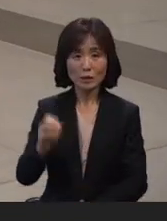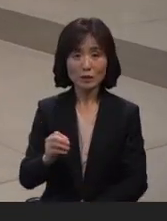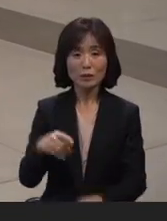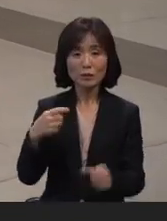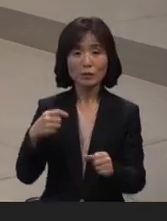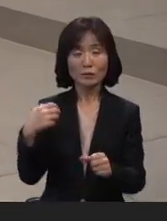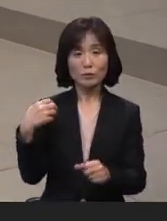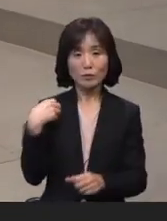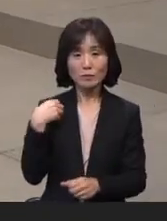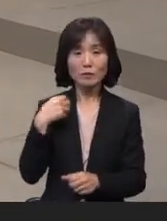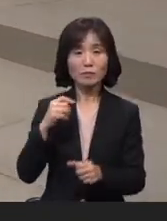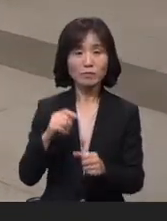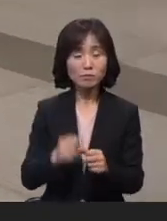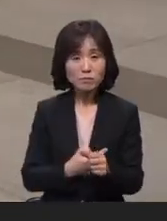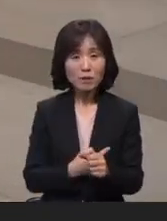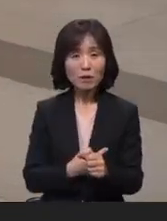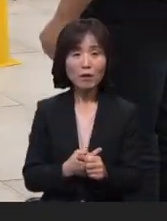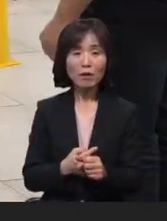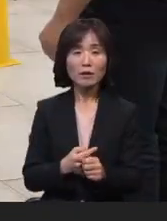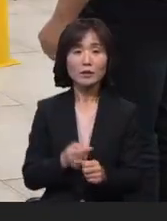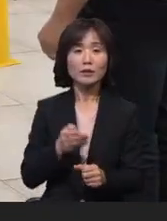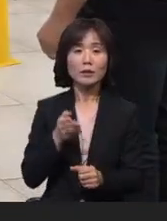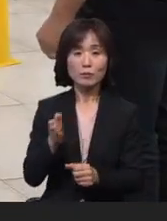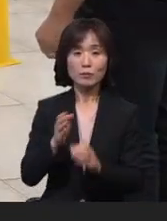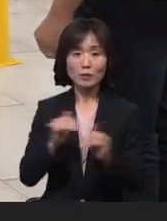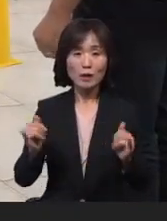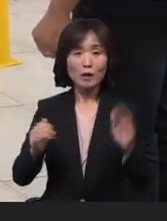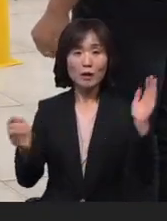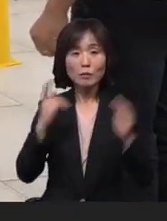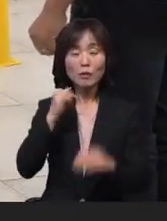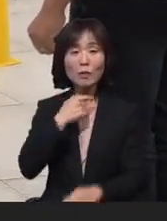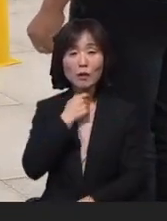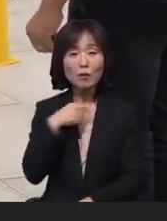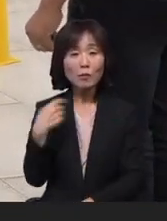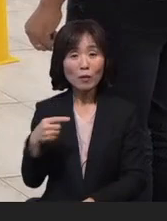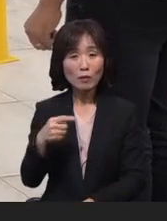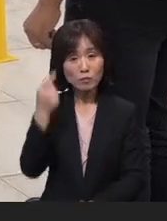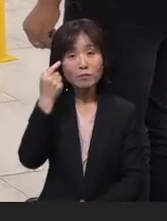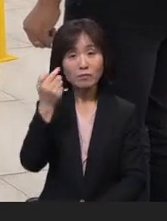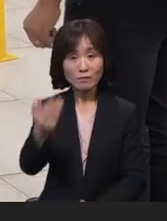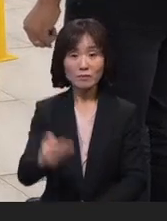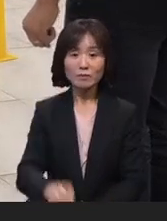의무화에 따른 현장 전문가와 학부모들의 바람은 무엇인지 물었습니다.